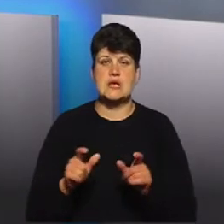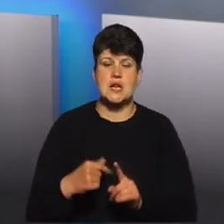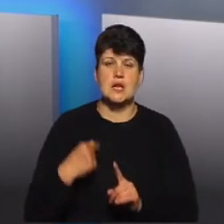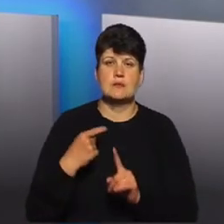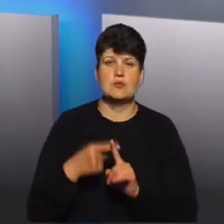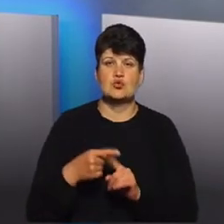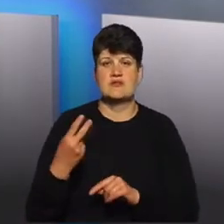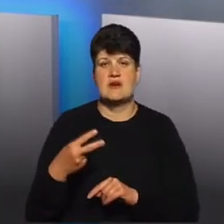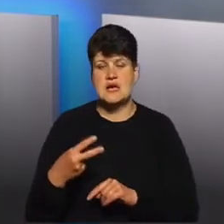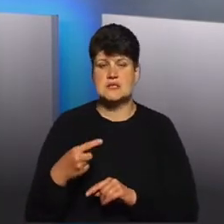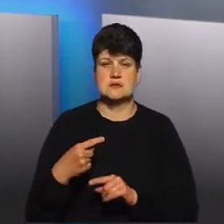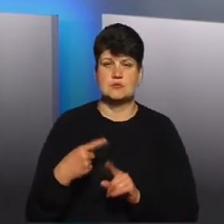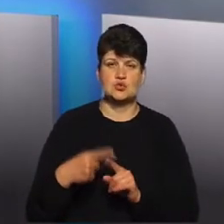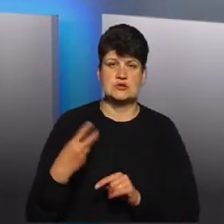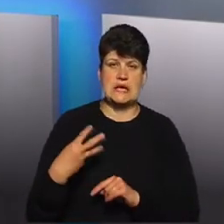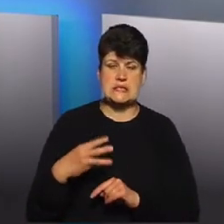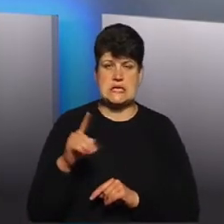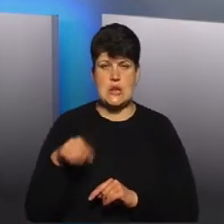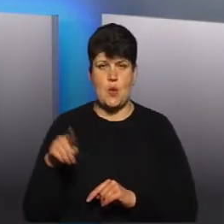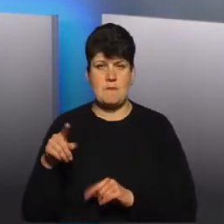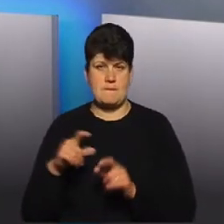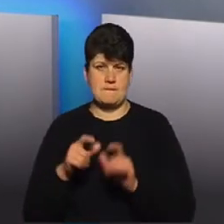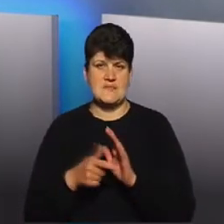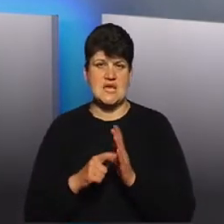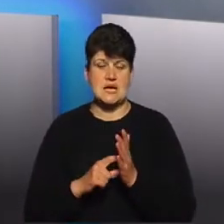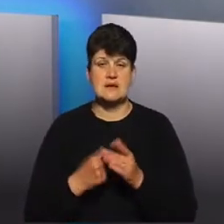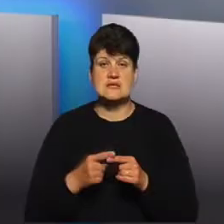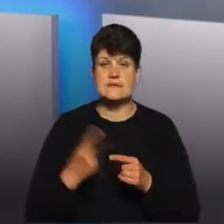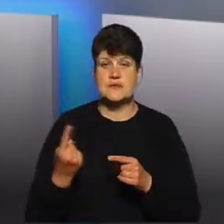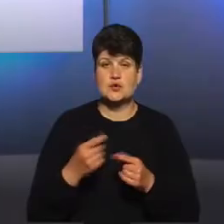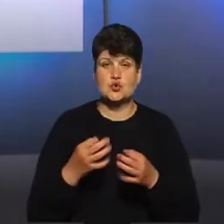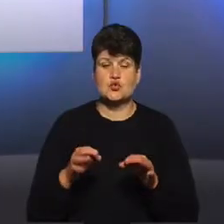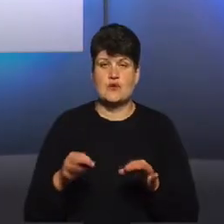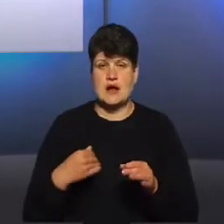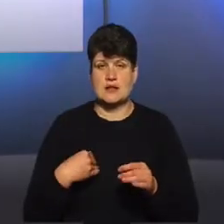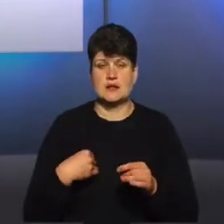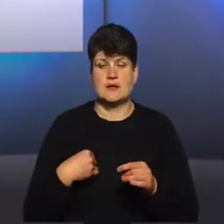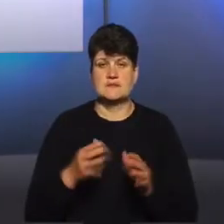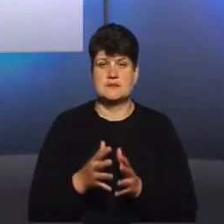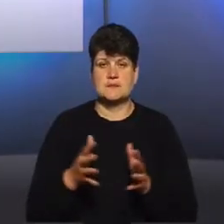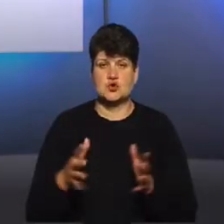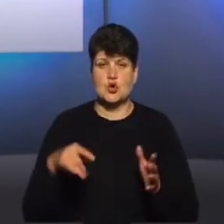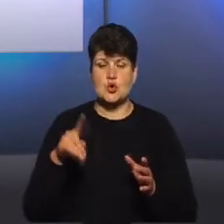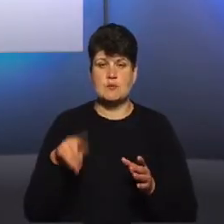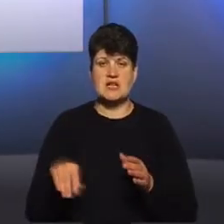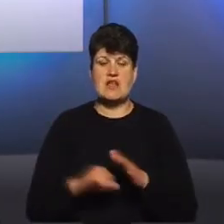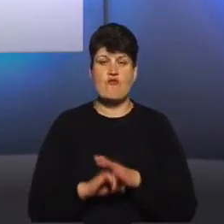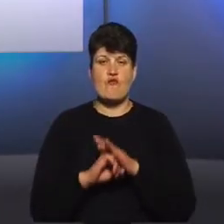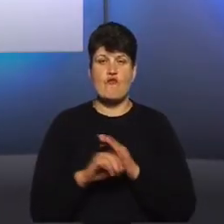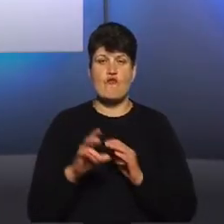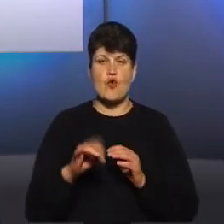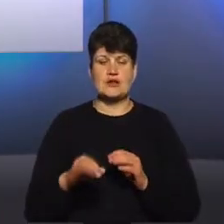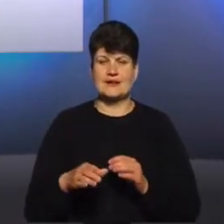номерів. Оце єдине, що нам дозволяє збільшувати номерний фонд. Тобто ми можемо приймати більше туристів, але не за рахунок того, що ми